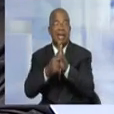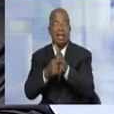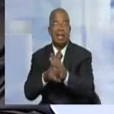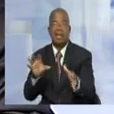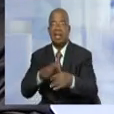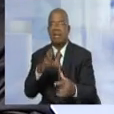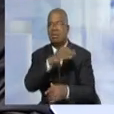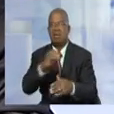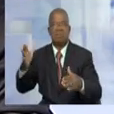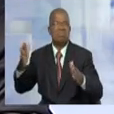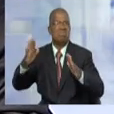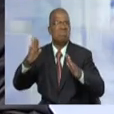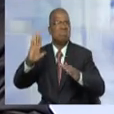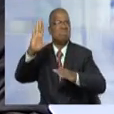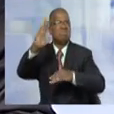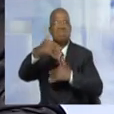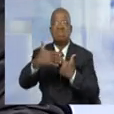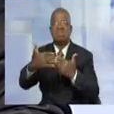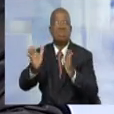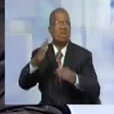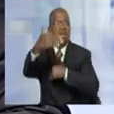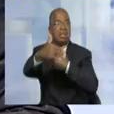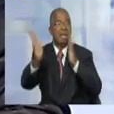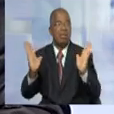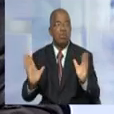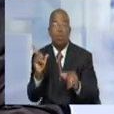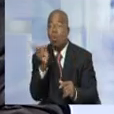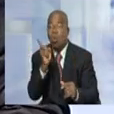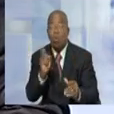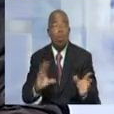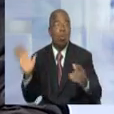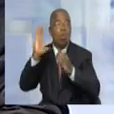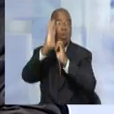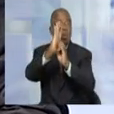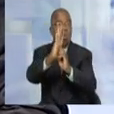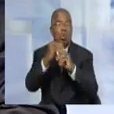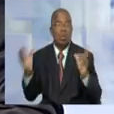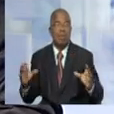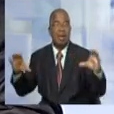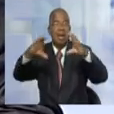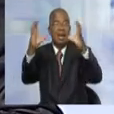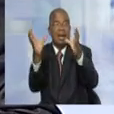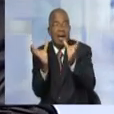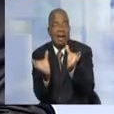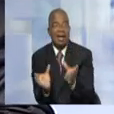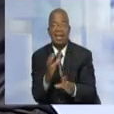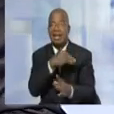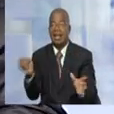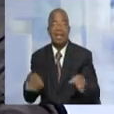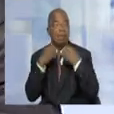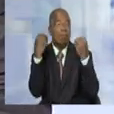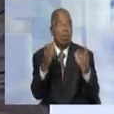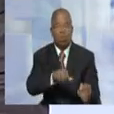de la poterie des femmes Mangoro de Katiola. La cérémonie s'est déroulée en présence de la représentante spéciale du